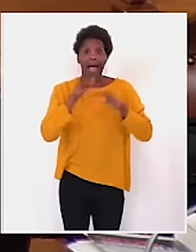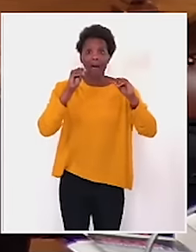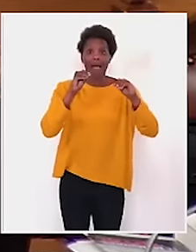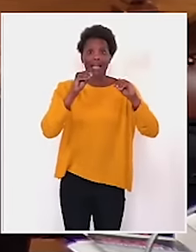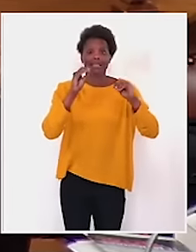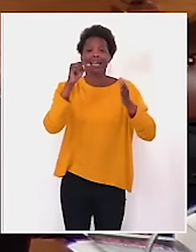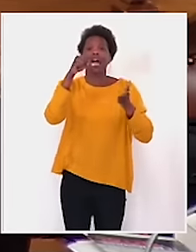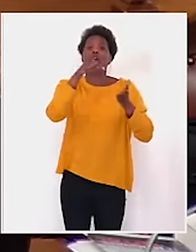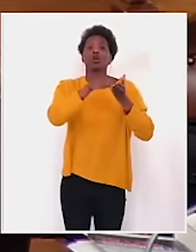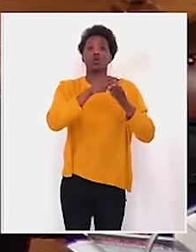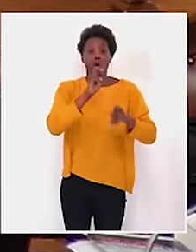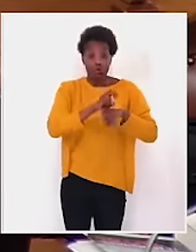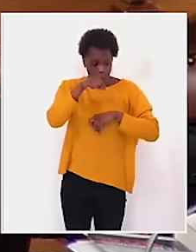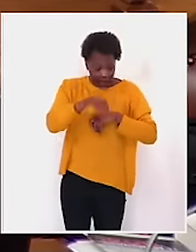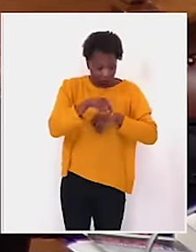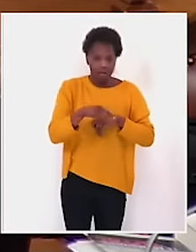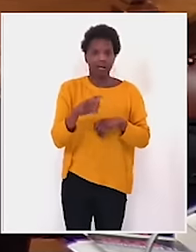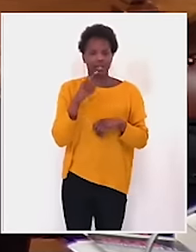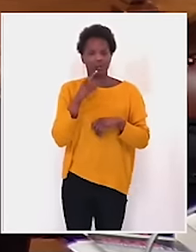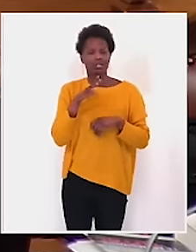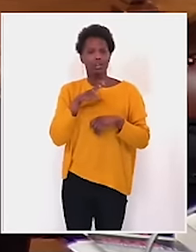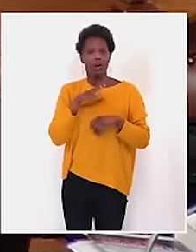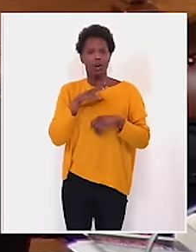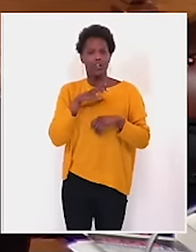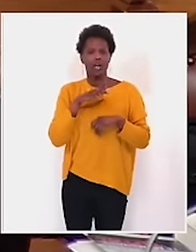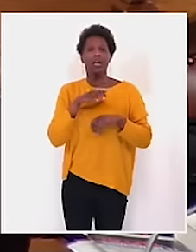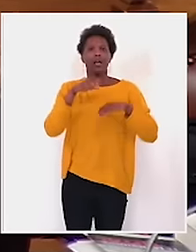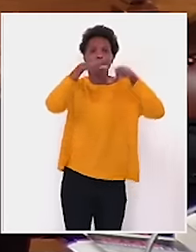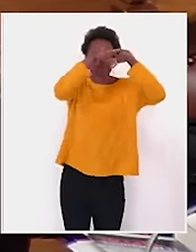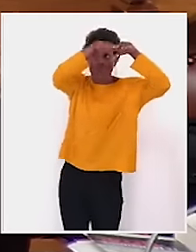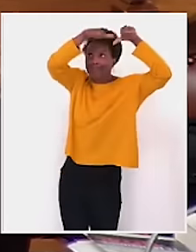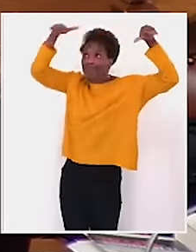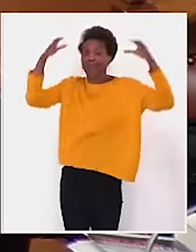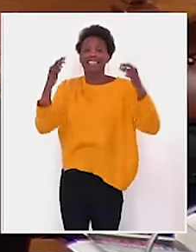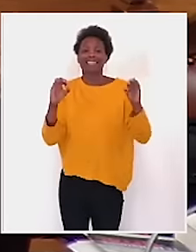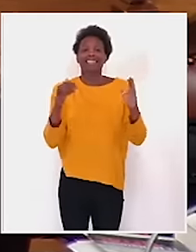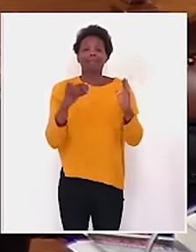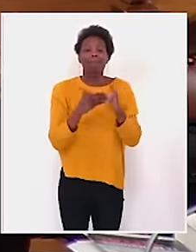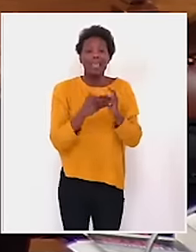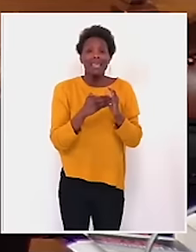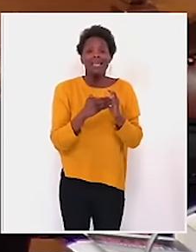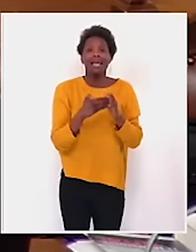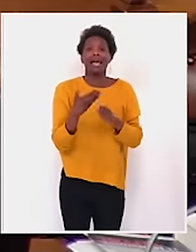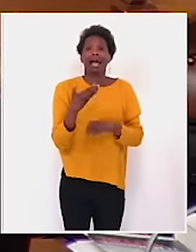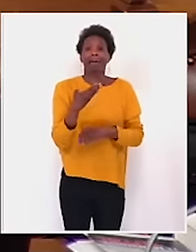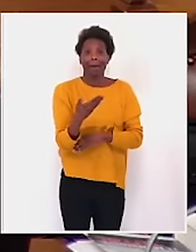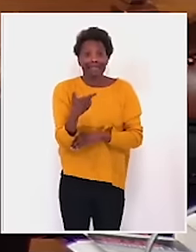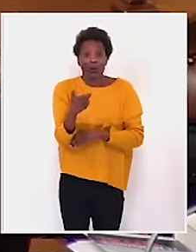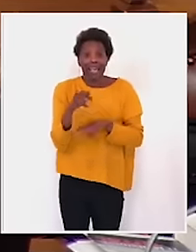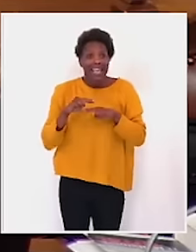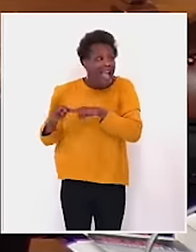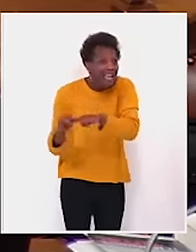y a 10 000 mètres carrés vides aujourd'hui sur l'ensemble de la rue Sainte-Catherine, ce qui correspondrait, de mémoire, je ne vais pas relire parce que je ne sais pas où